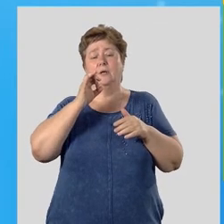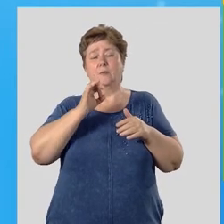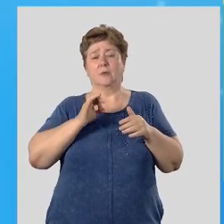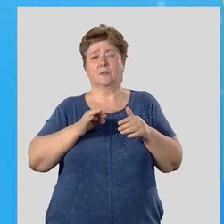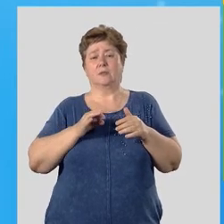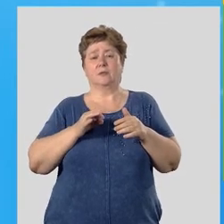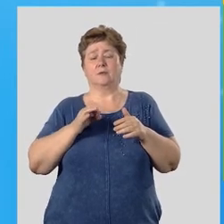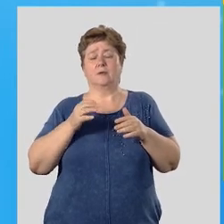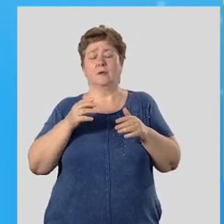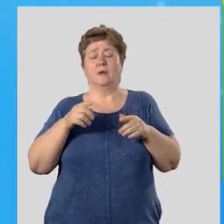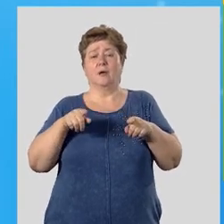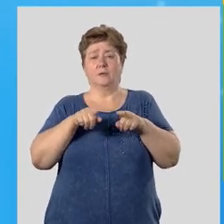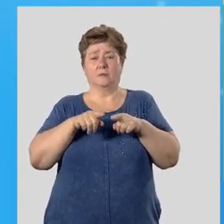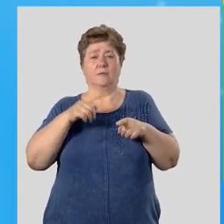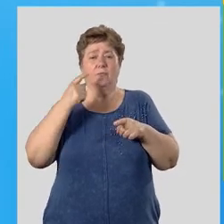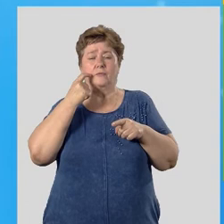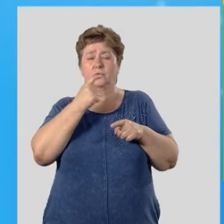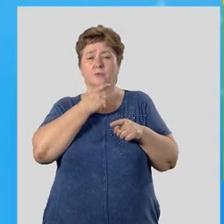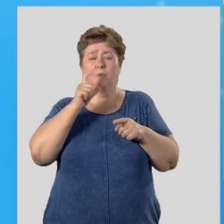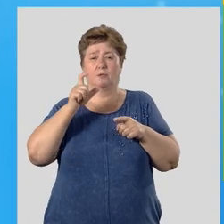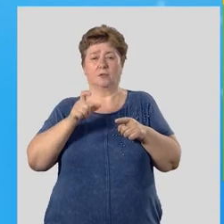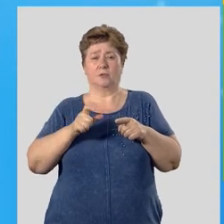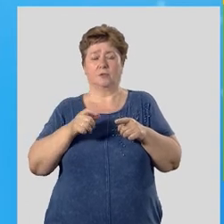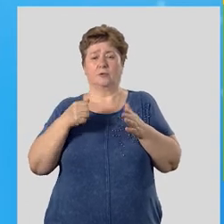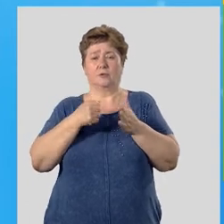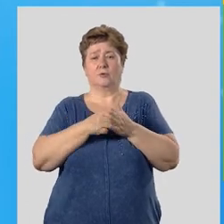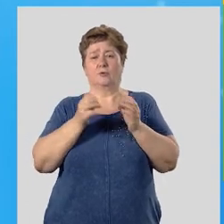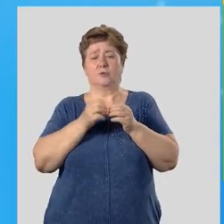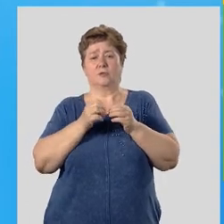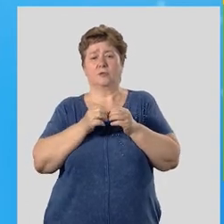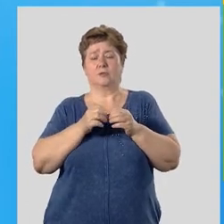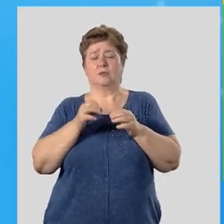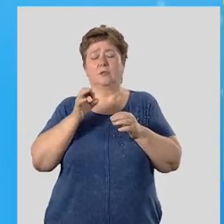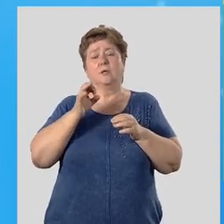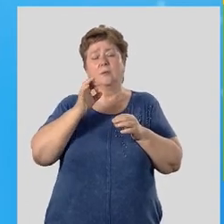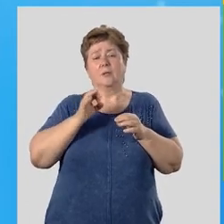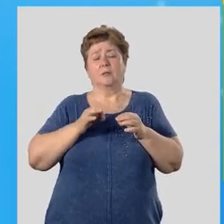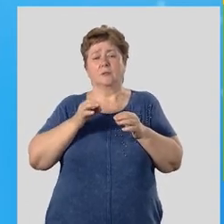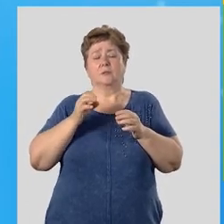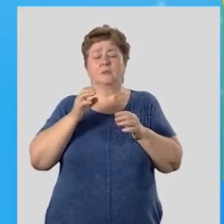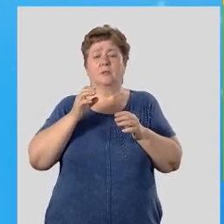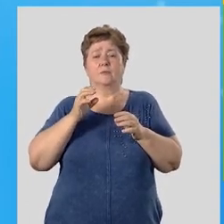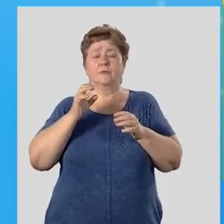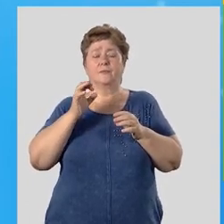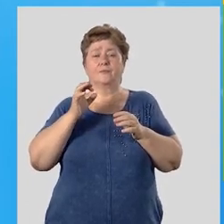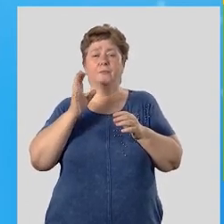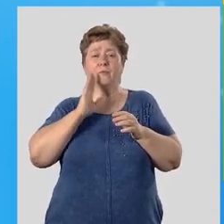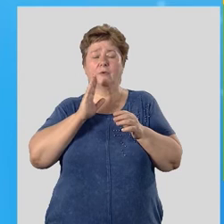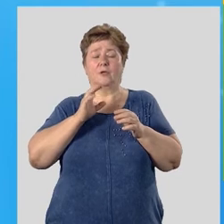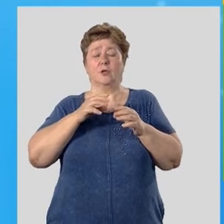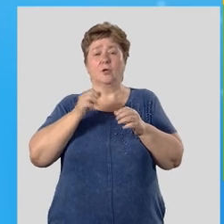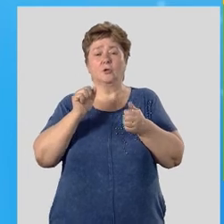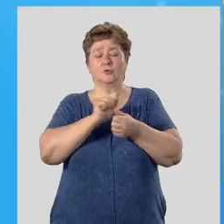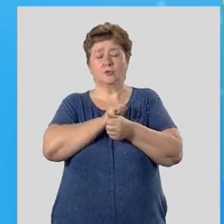79%. Даже в зубах человека – до 10% воды, а в сухих